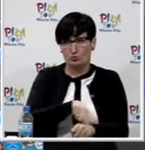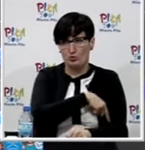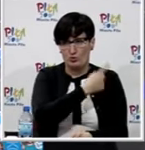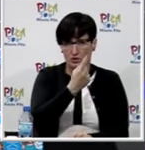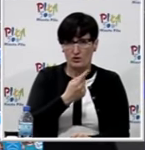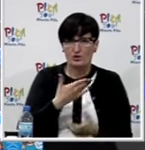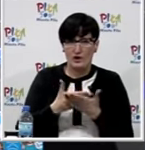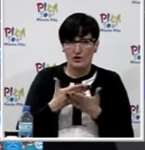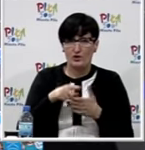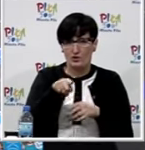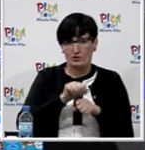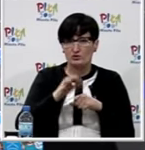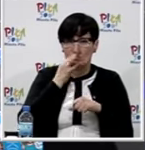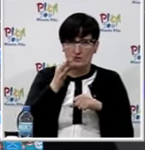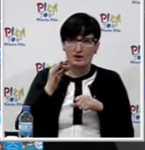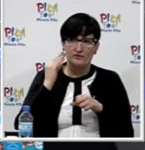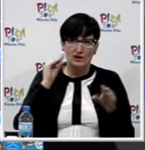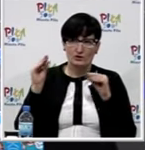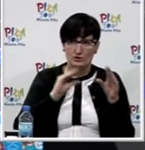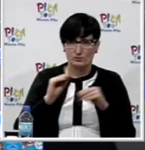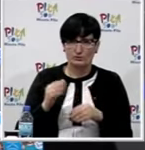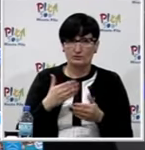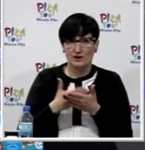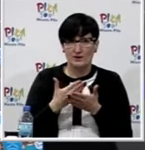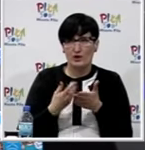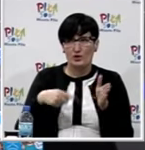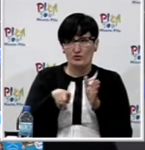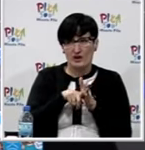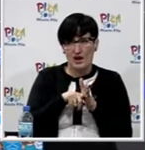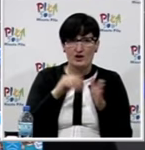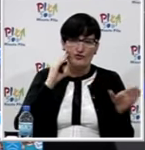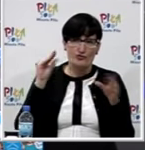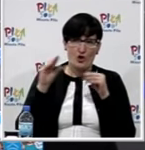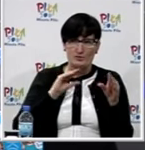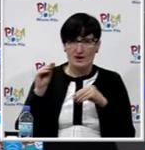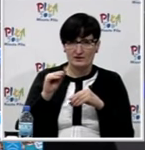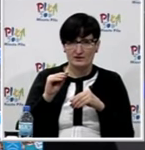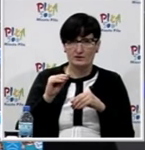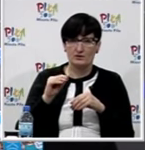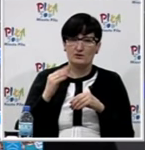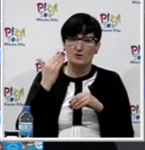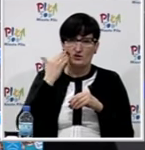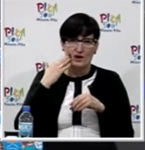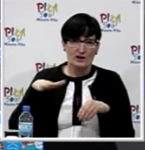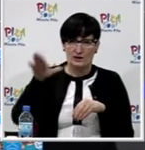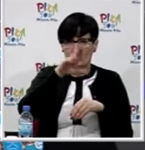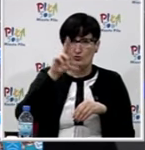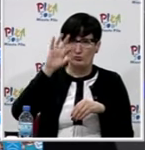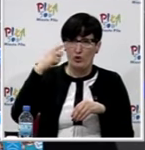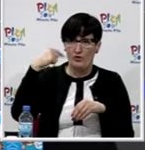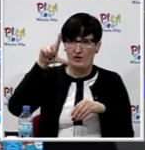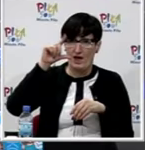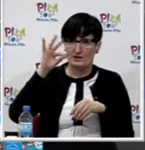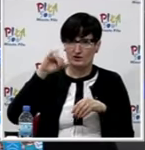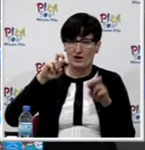może tak dla informacji mieszkańców Podlasia, remont jest przewidziany na czerwiec,